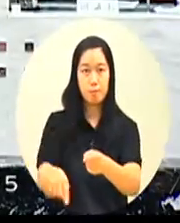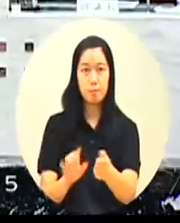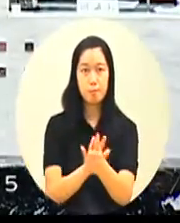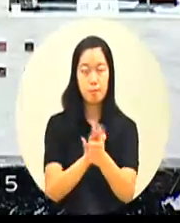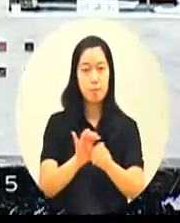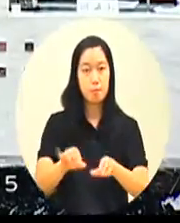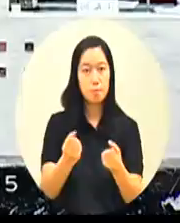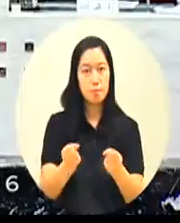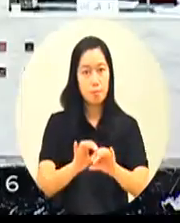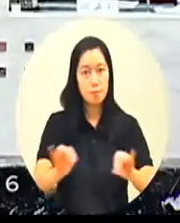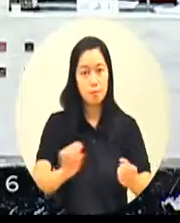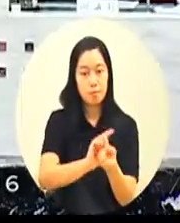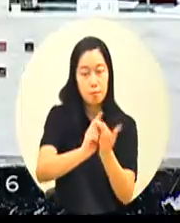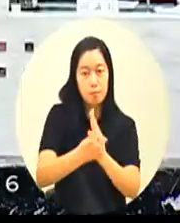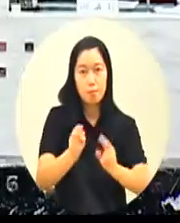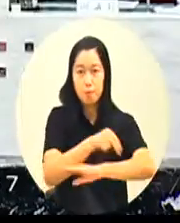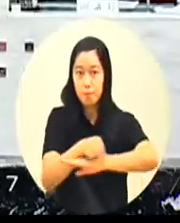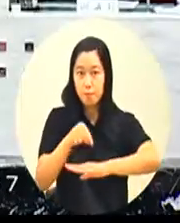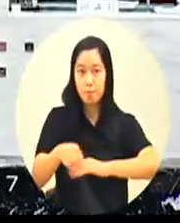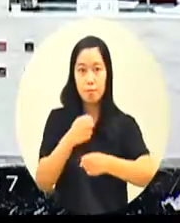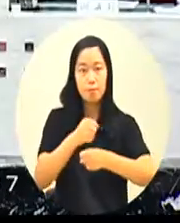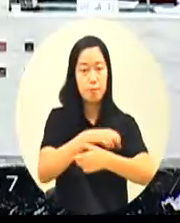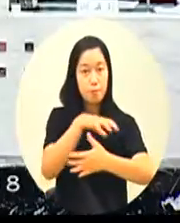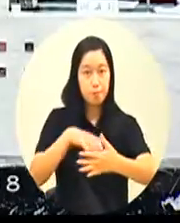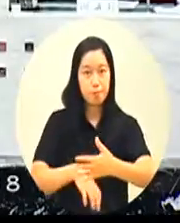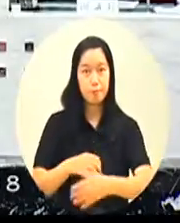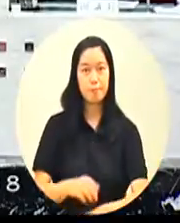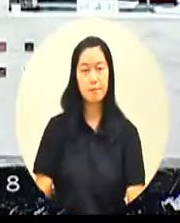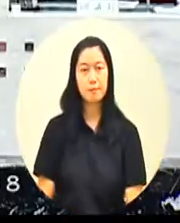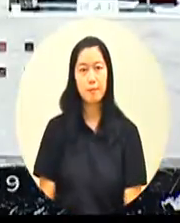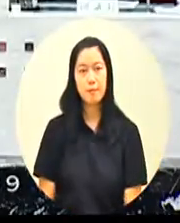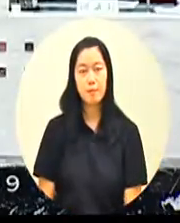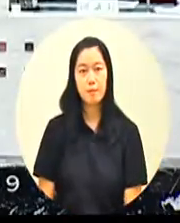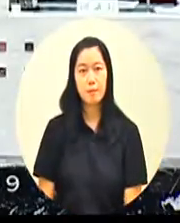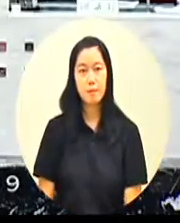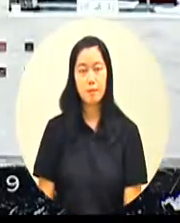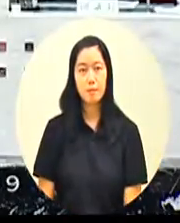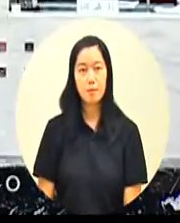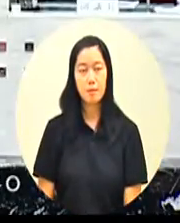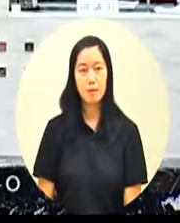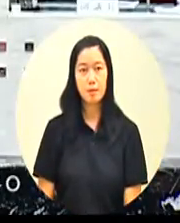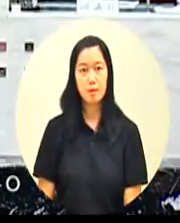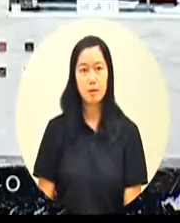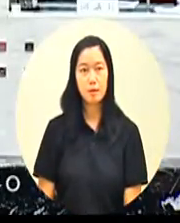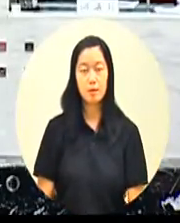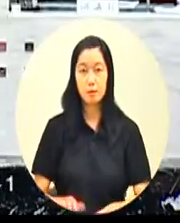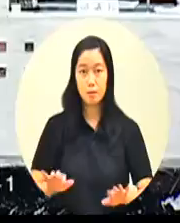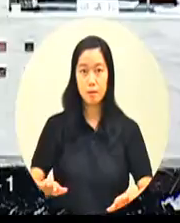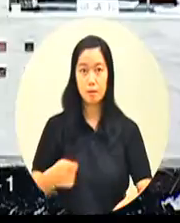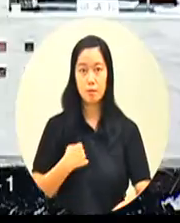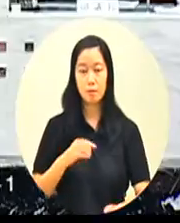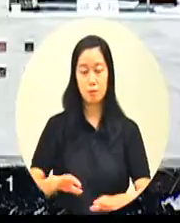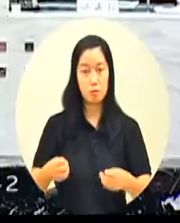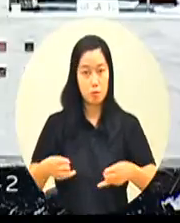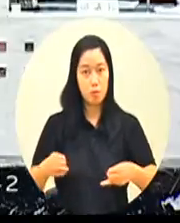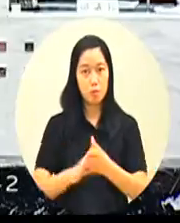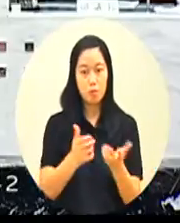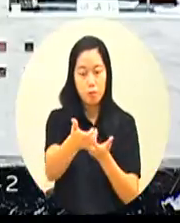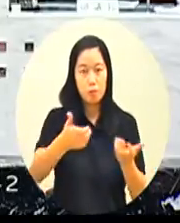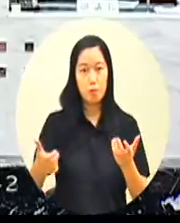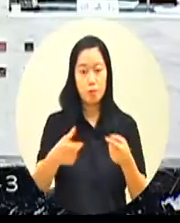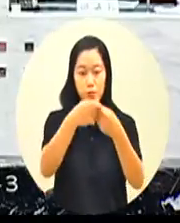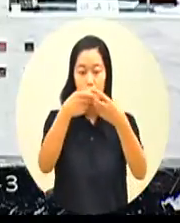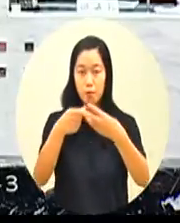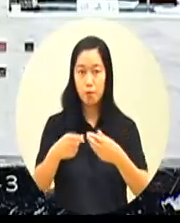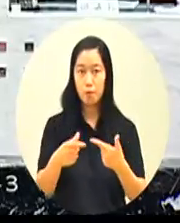业创新转型的工作内容。下一页。那在经济事务治理成效总共有分6点，请大家